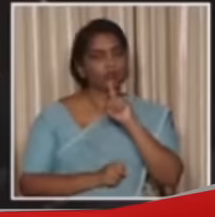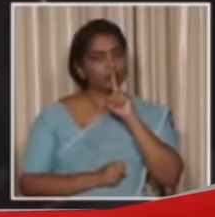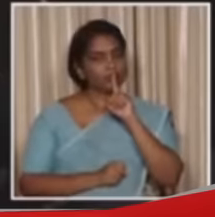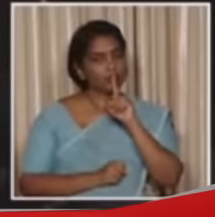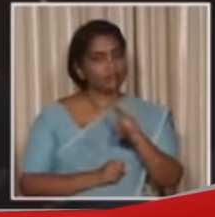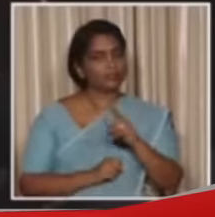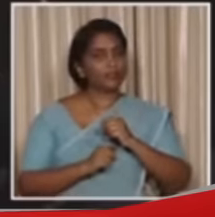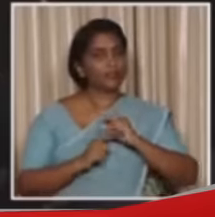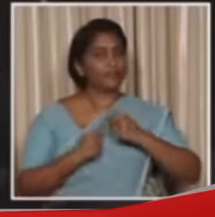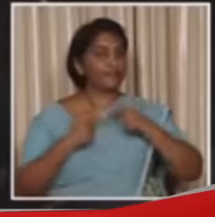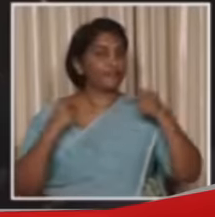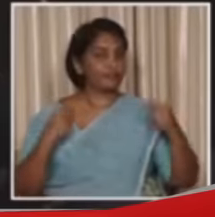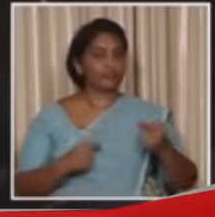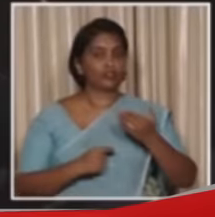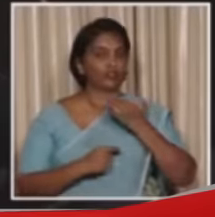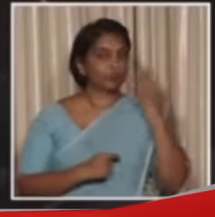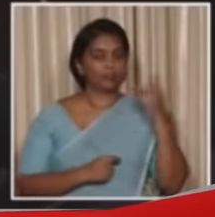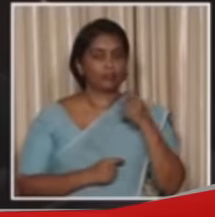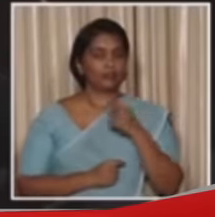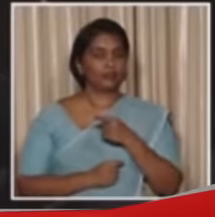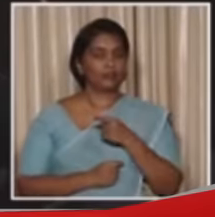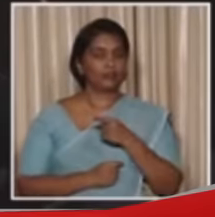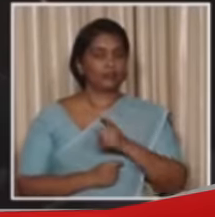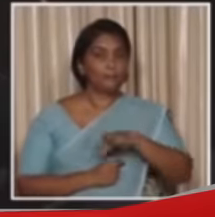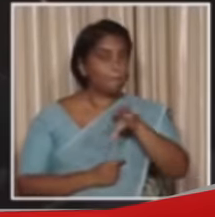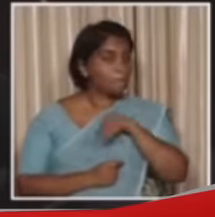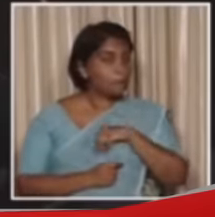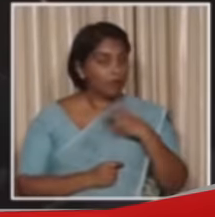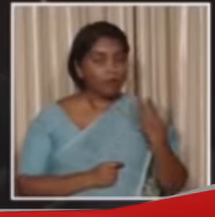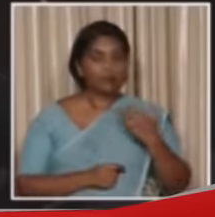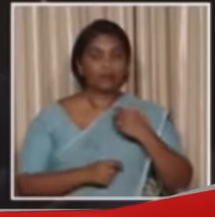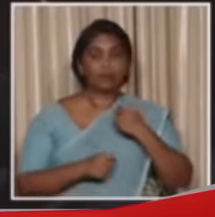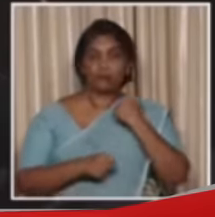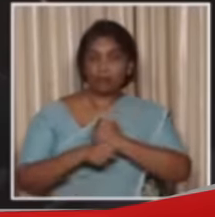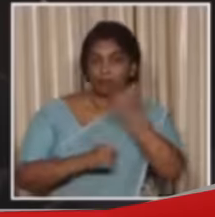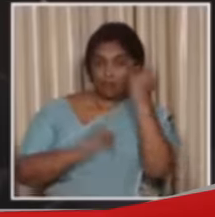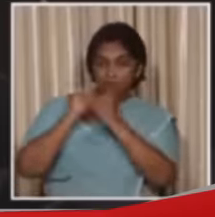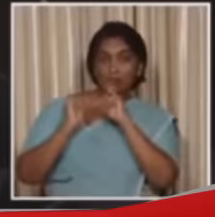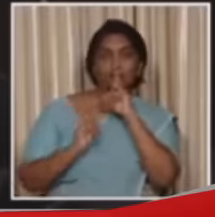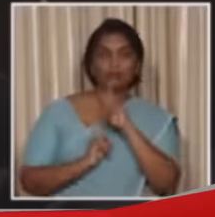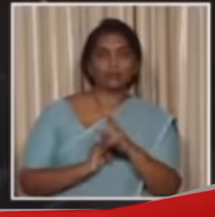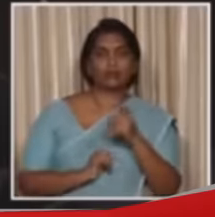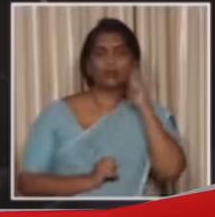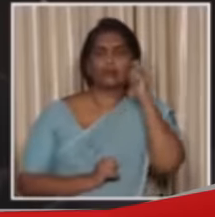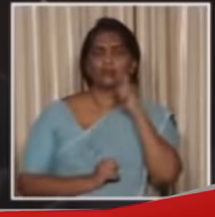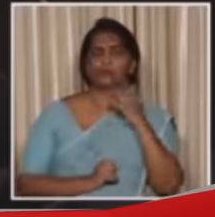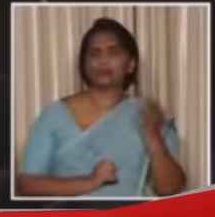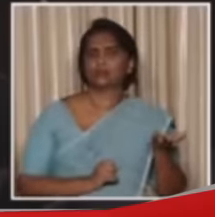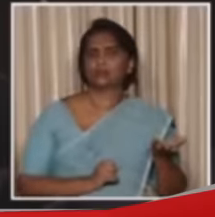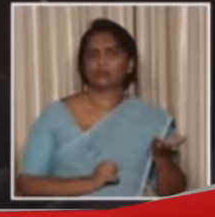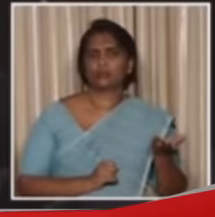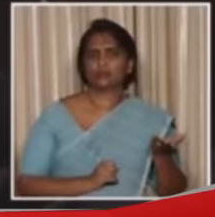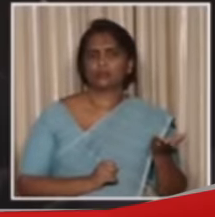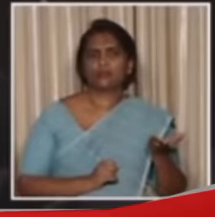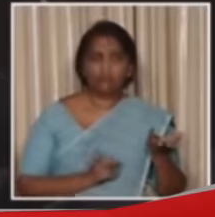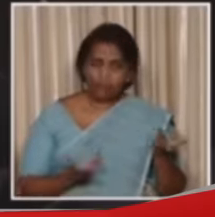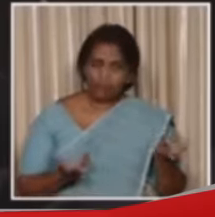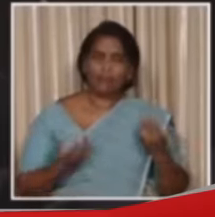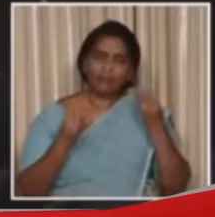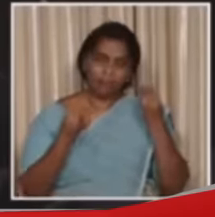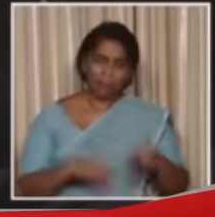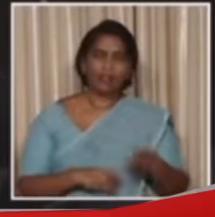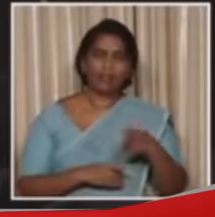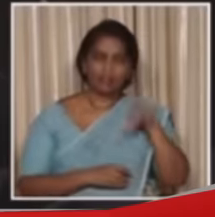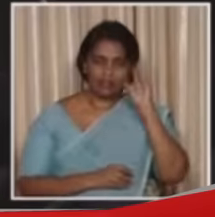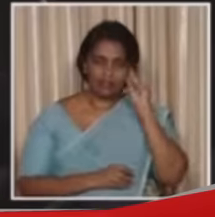විතරයි විරෝධය දක්වන්න පුළුවන්. ඒක එකඟ නොවන අය ආණ්ඩුව විවේචනය කරන අය ත්‍රස්තවාදීන් වෙනවා. ඒකනේ සරලවම